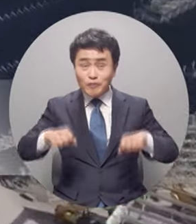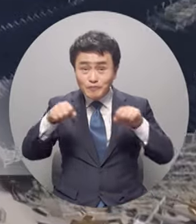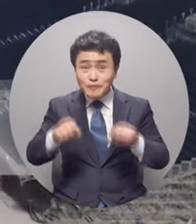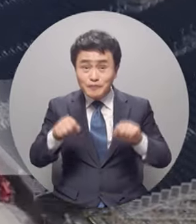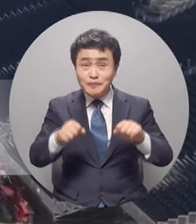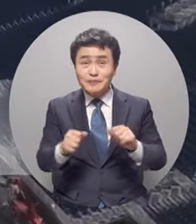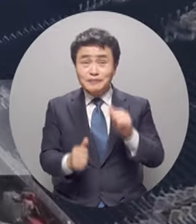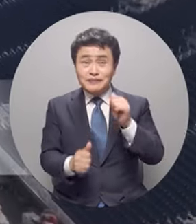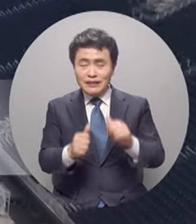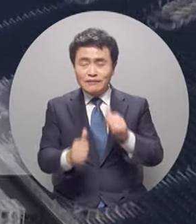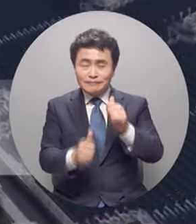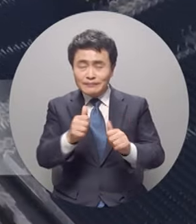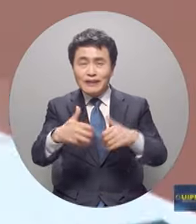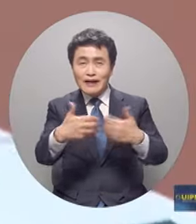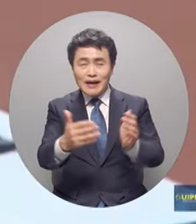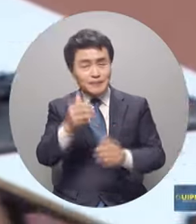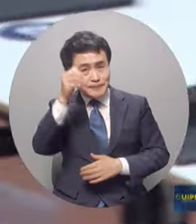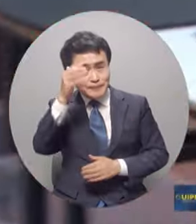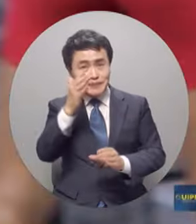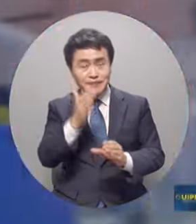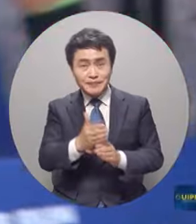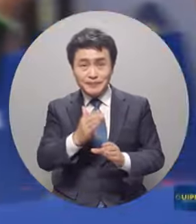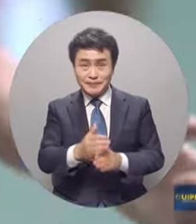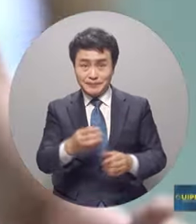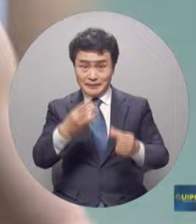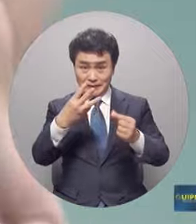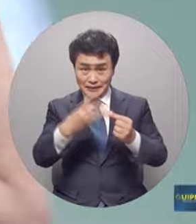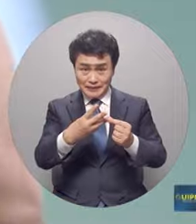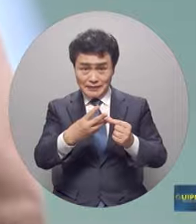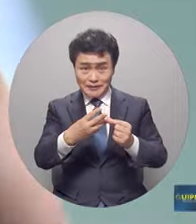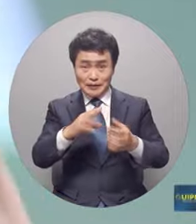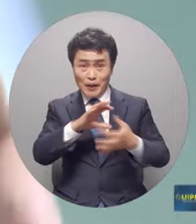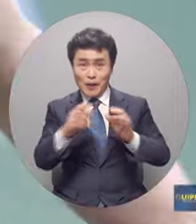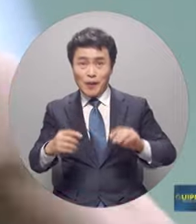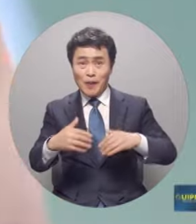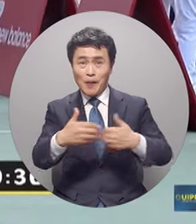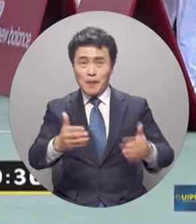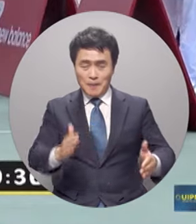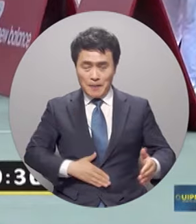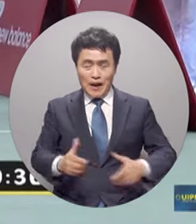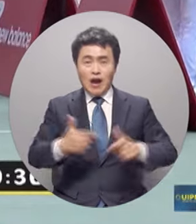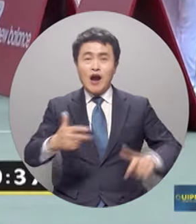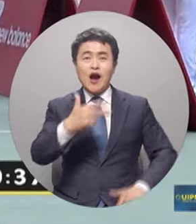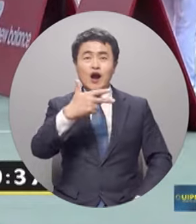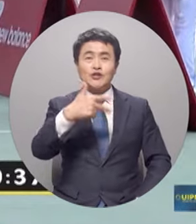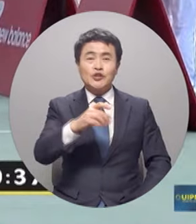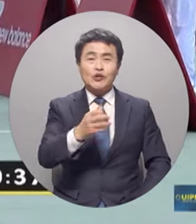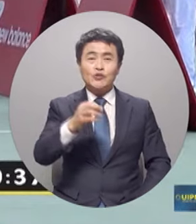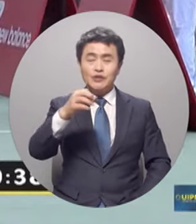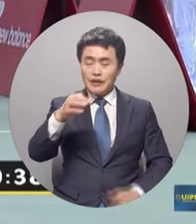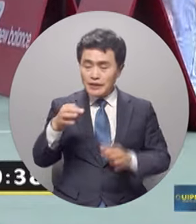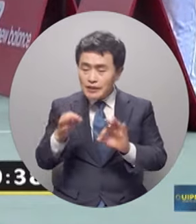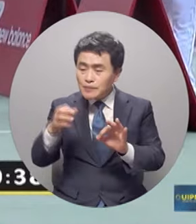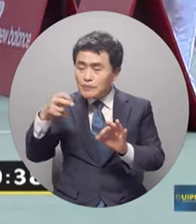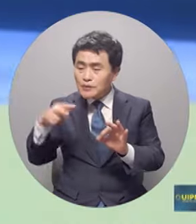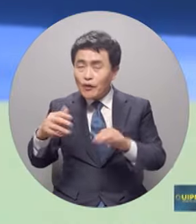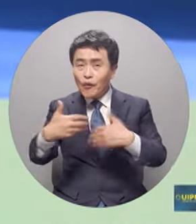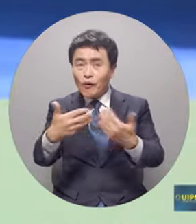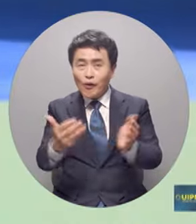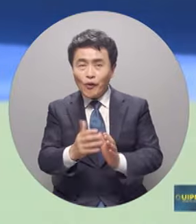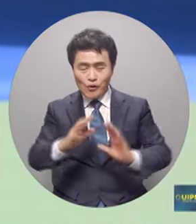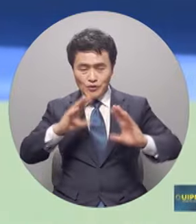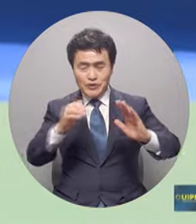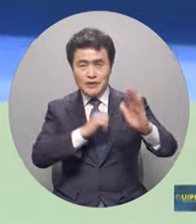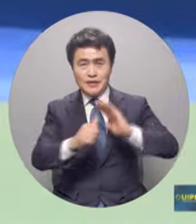어느 때보다 기대하고 있습니다. 세 번째 올림픽에 나서는 베테랑 전웅태와 김선우를 필두로 세계선수권